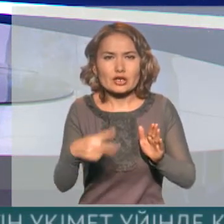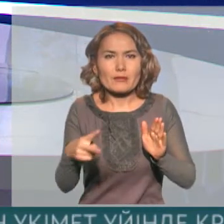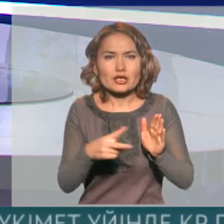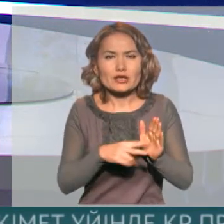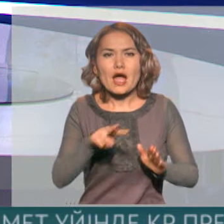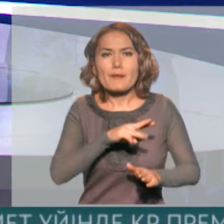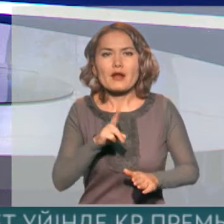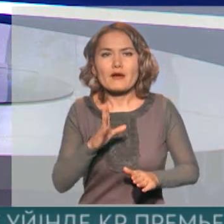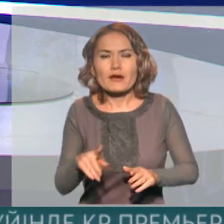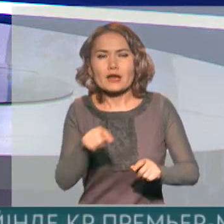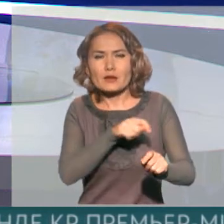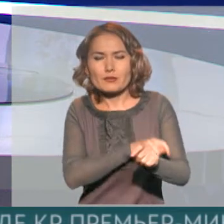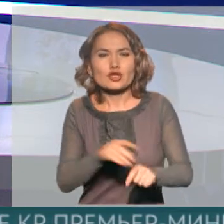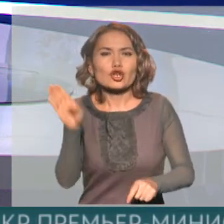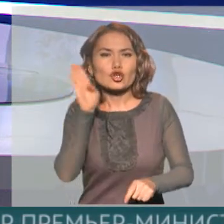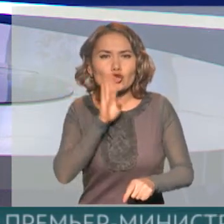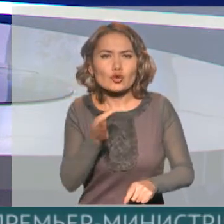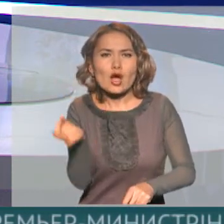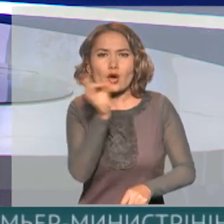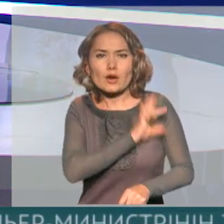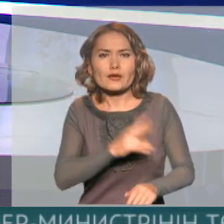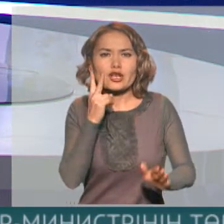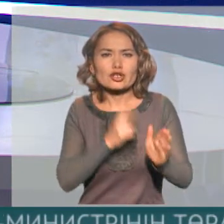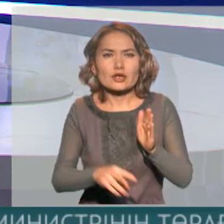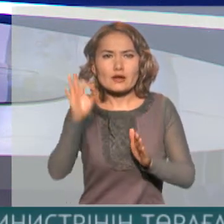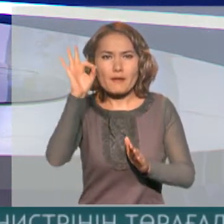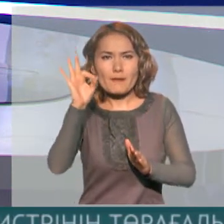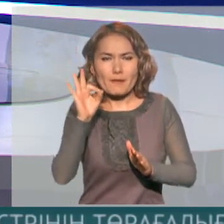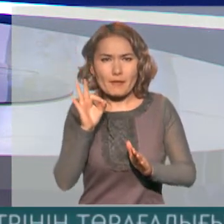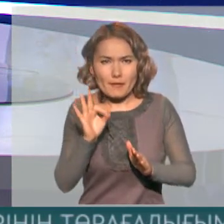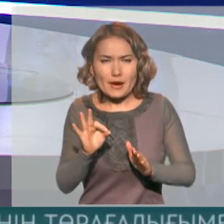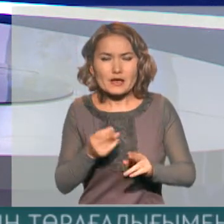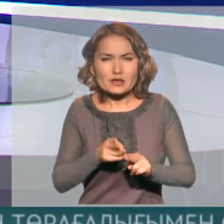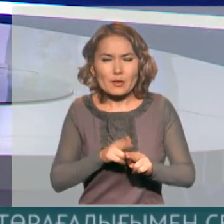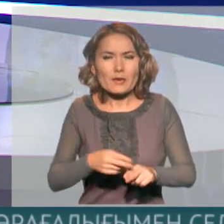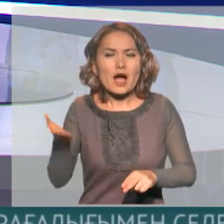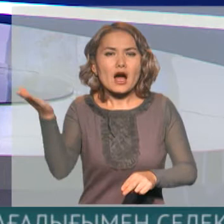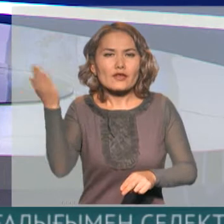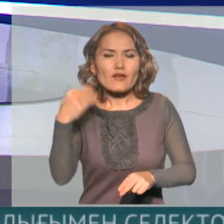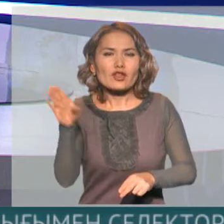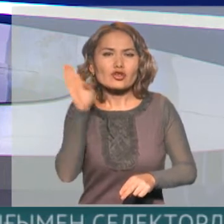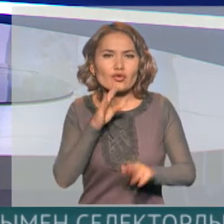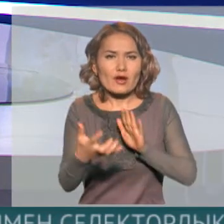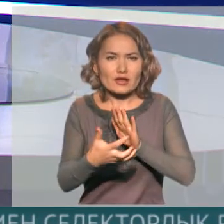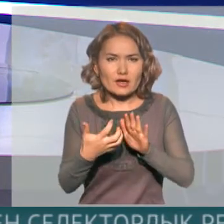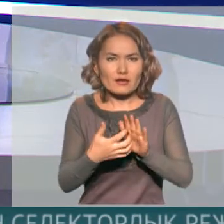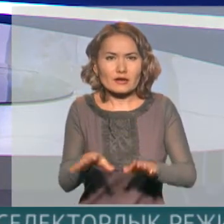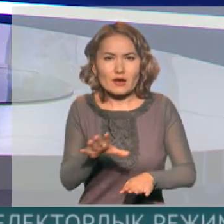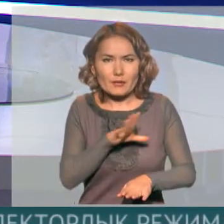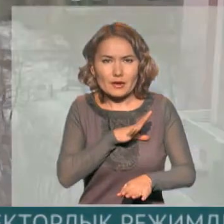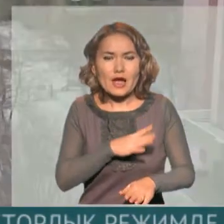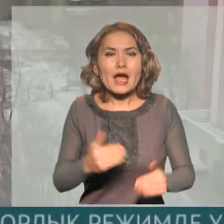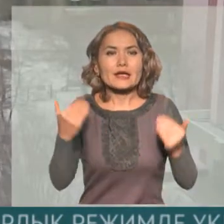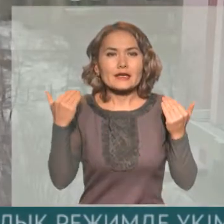тұтынса, күні бүгінге дейін соның 70% кенгір су қоймасынан алынып келді. Сапасы төмен бұл су бірнеше мәрте сүзгіден